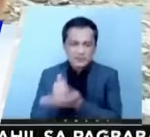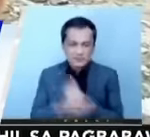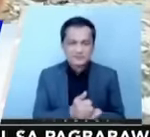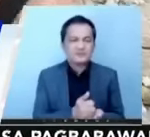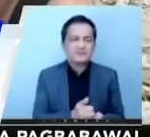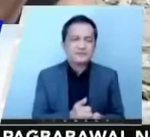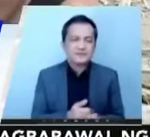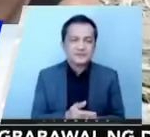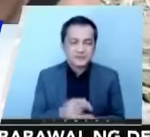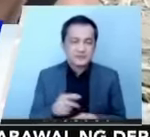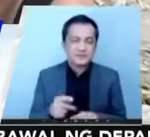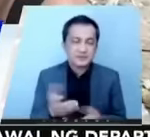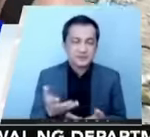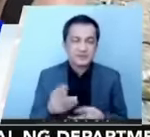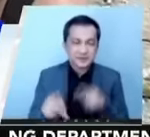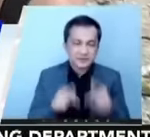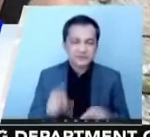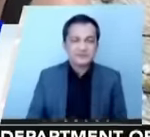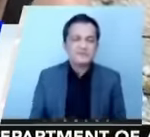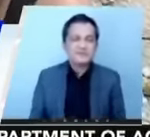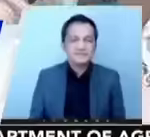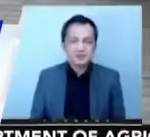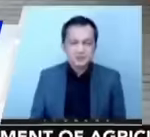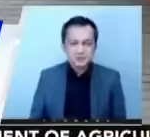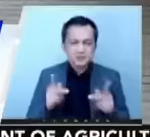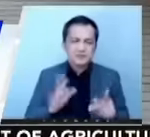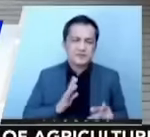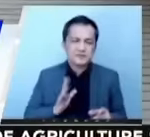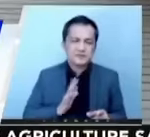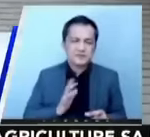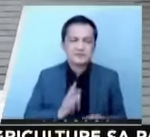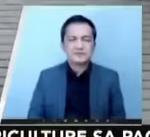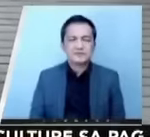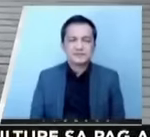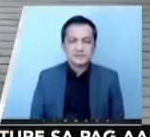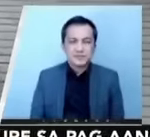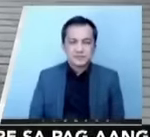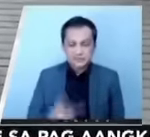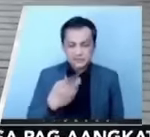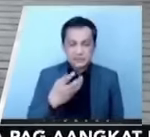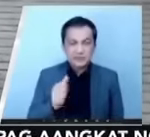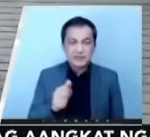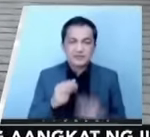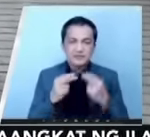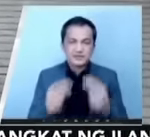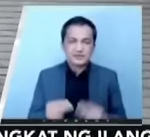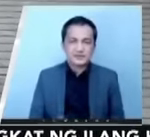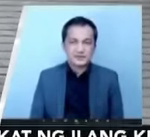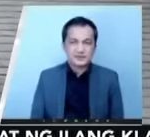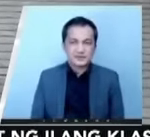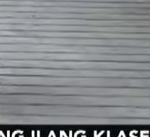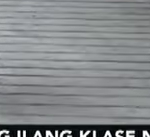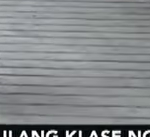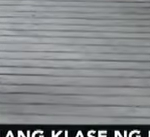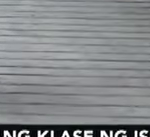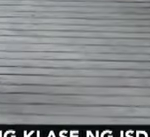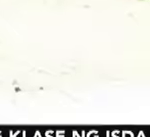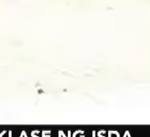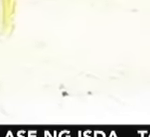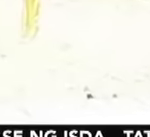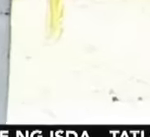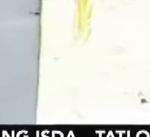po. Okay lang po, try lang po namin talaga ngayon. Para sa GMA Integrated News, Marisol